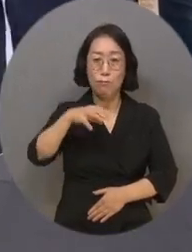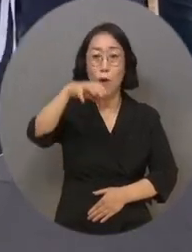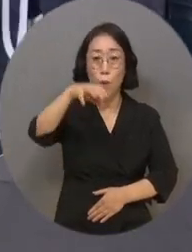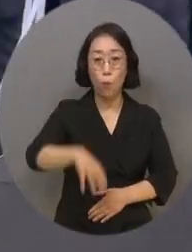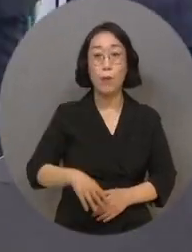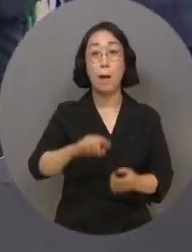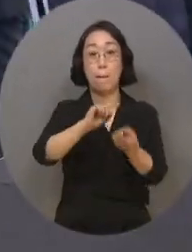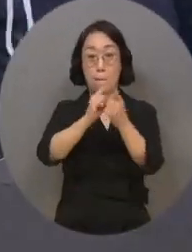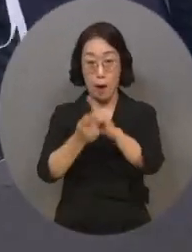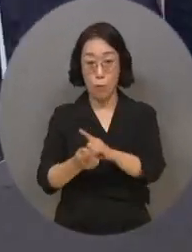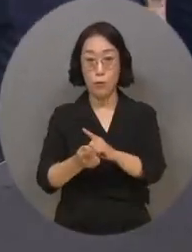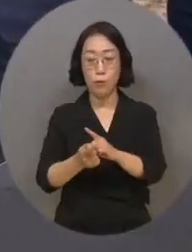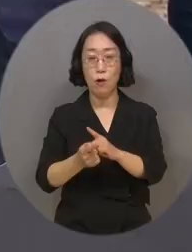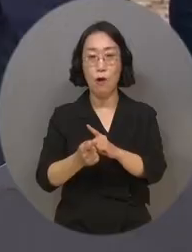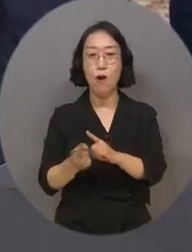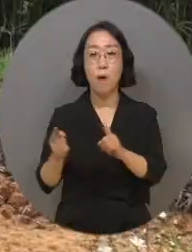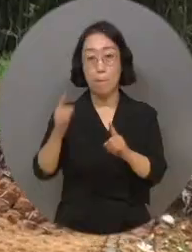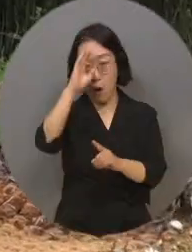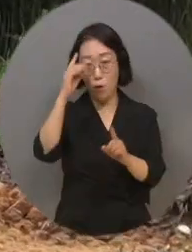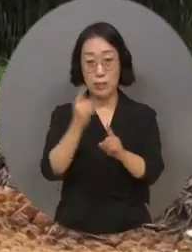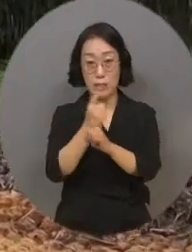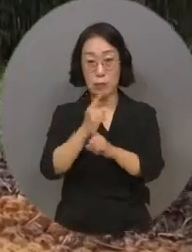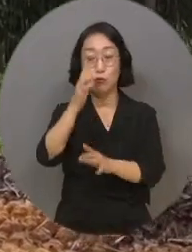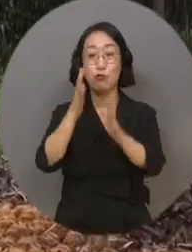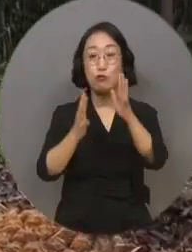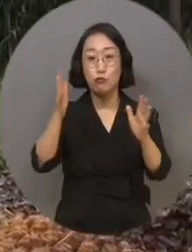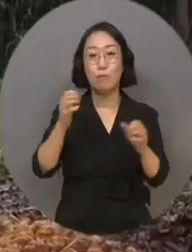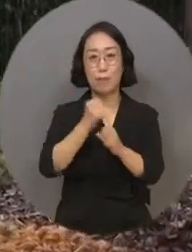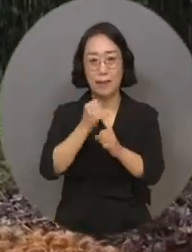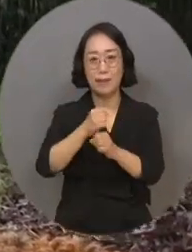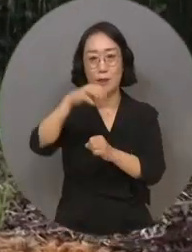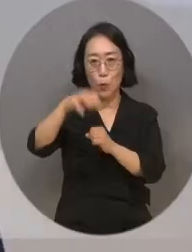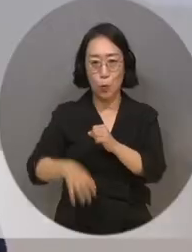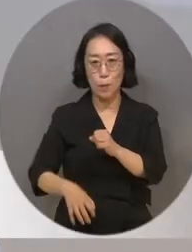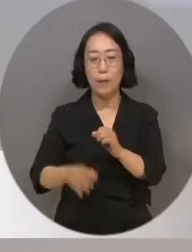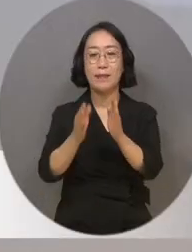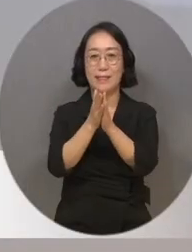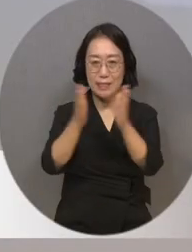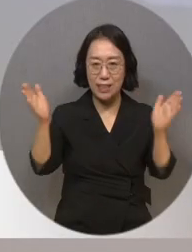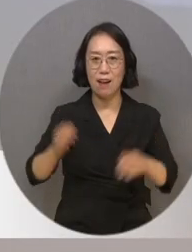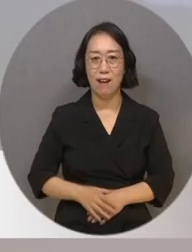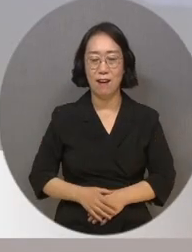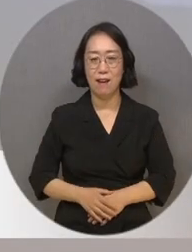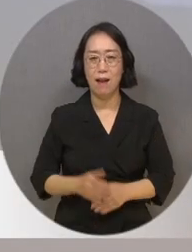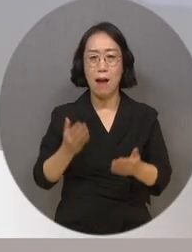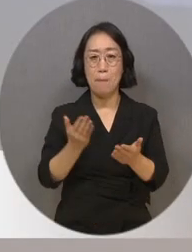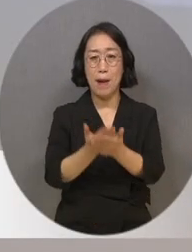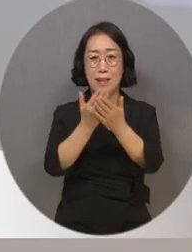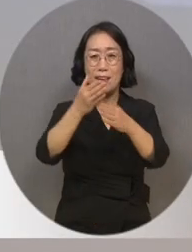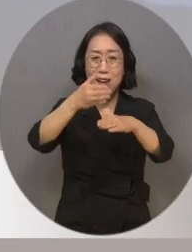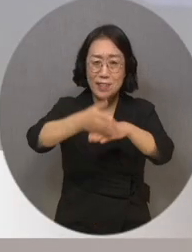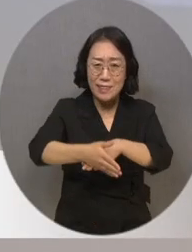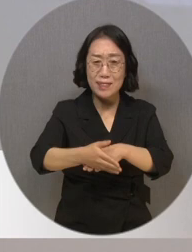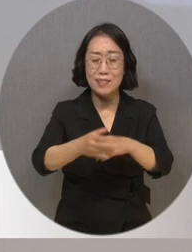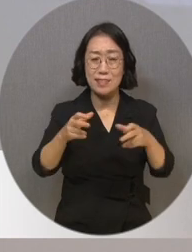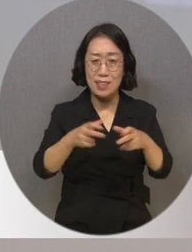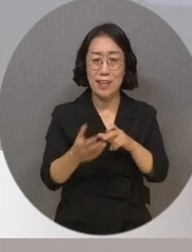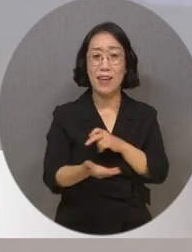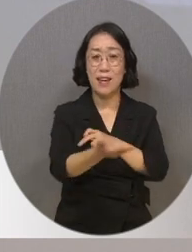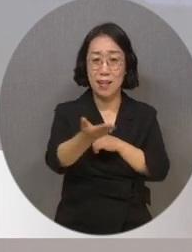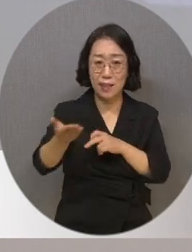숲 개장식이 있었습니다. 케어팜은 허브향으로 가득합니다. 발달장애인을 비롯한 많은